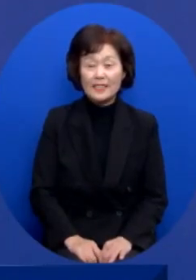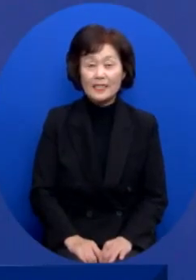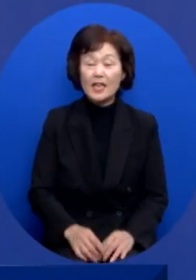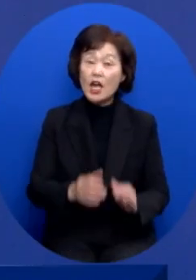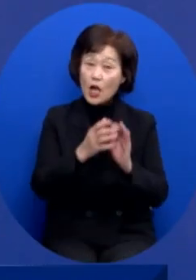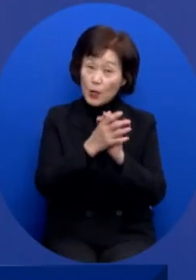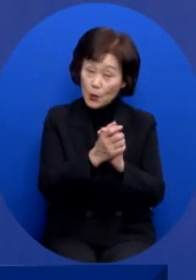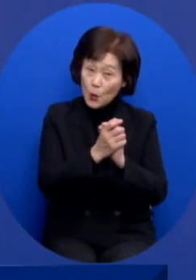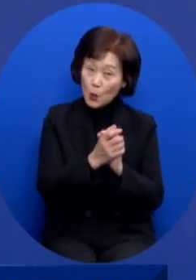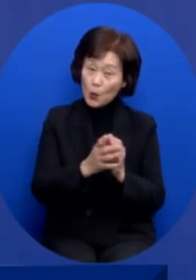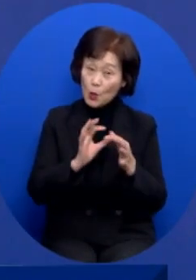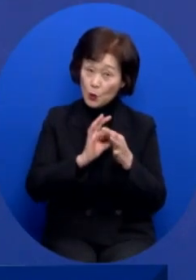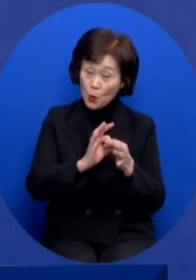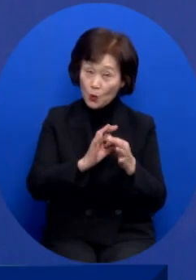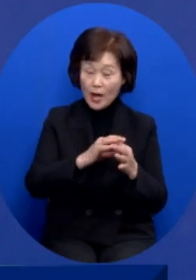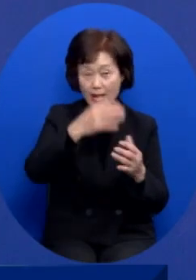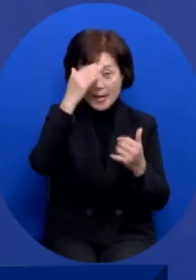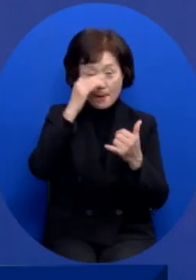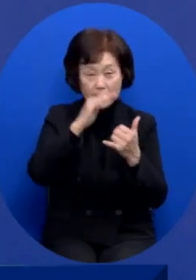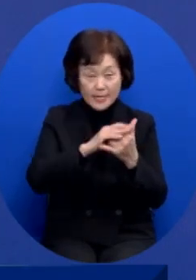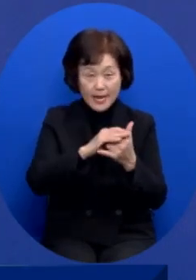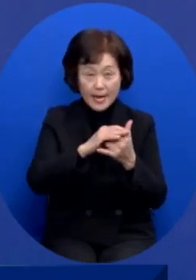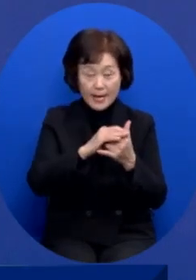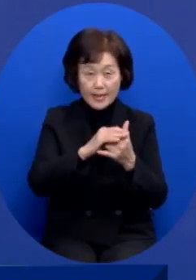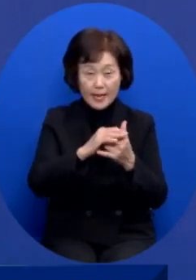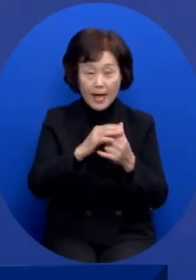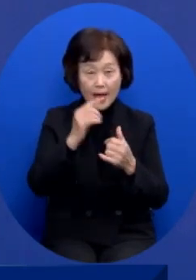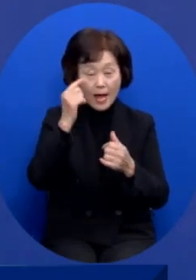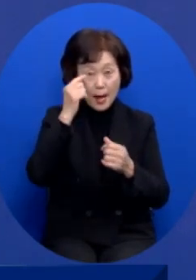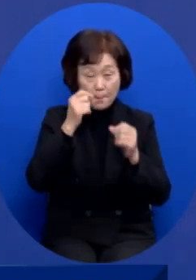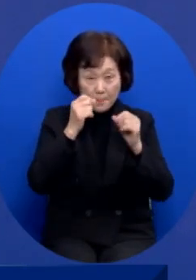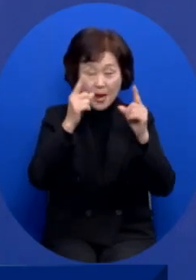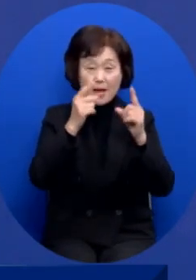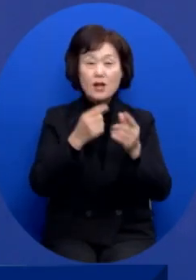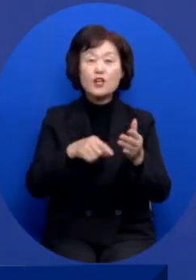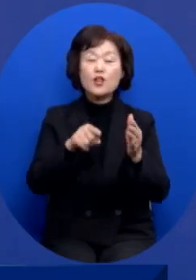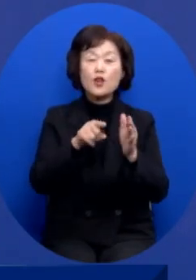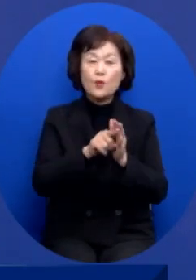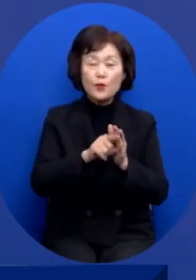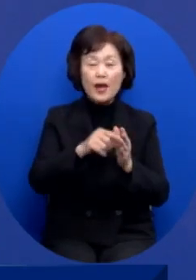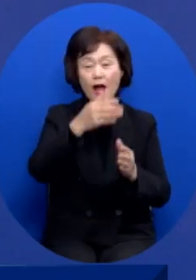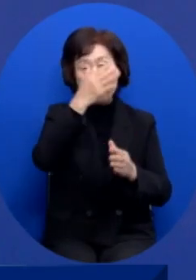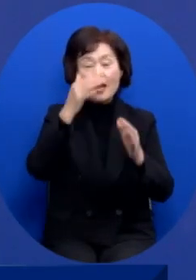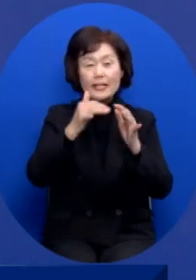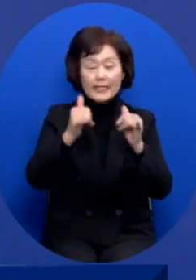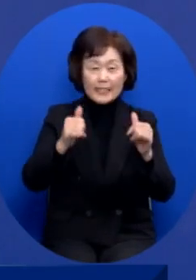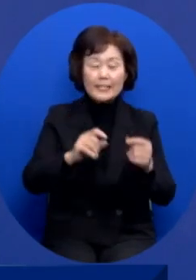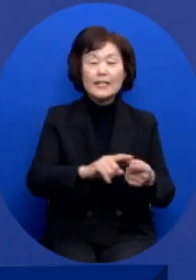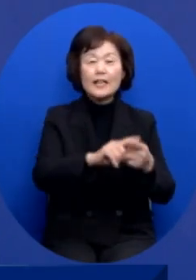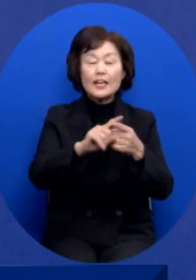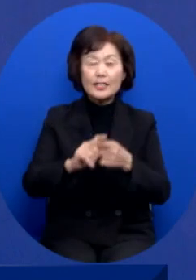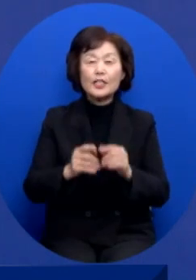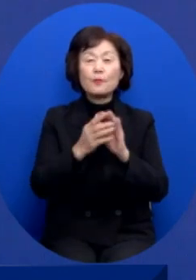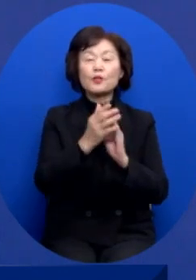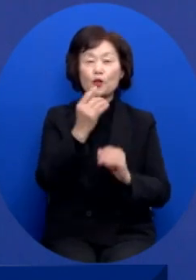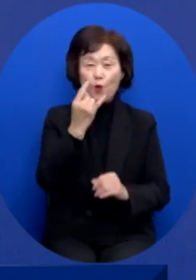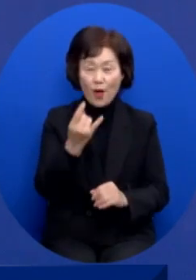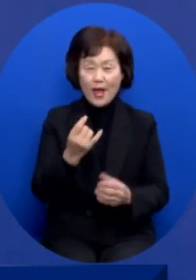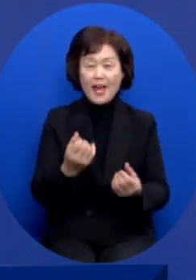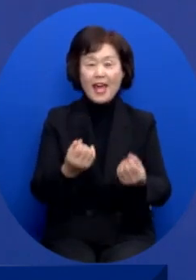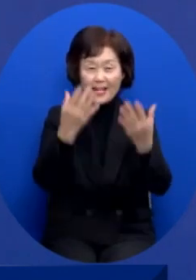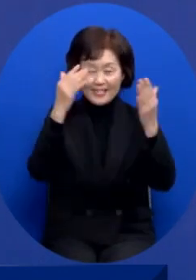기도로 다음 세대를 깨우는 영성 회복 운동에 앞장서고 있는 뉴스원크라이가 올해 행사와 사업을 성황리에